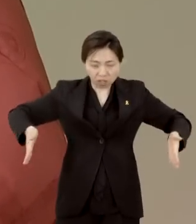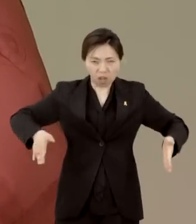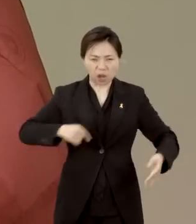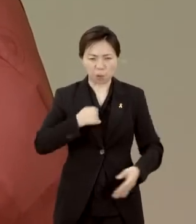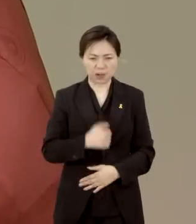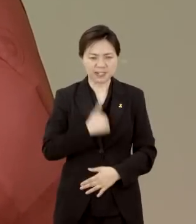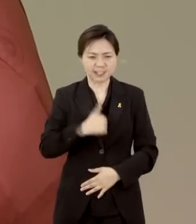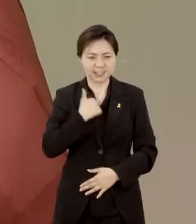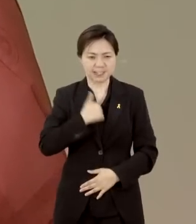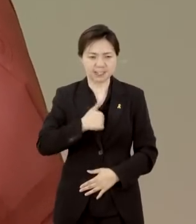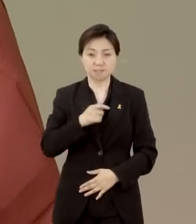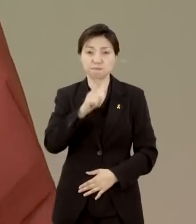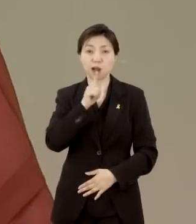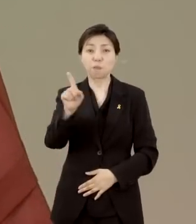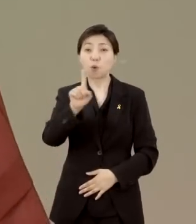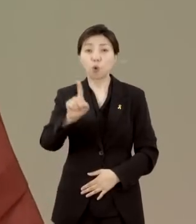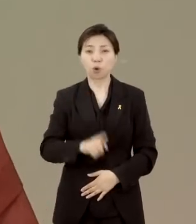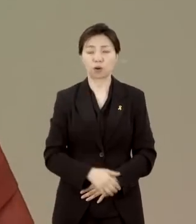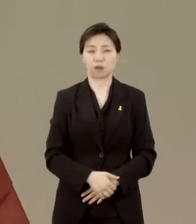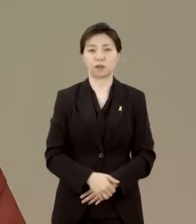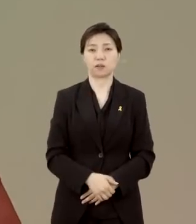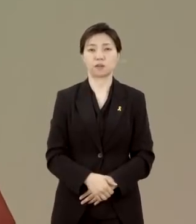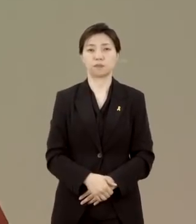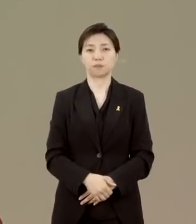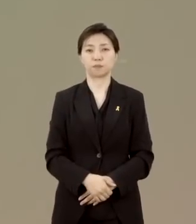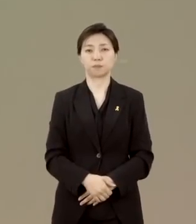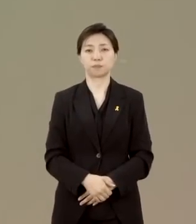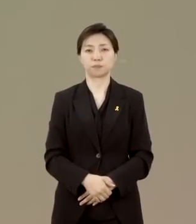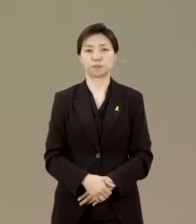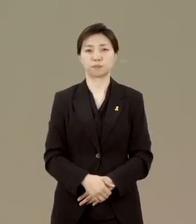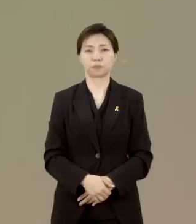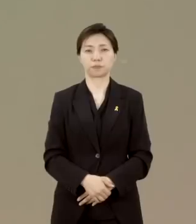하면서 이렇게 부르짖습니다